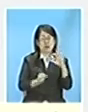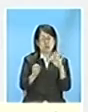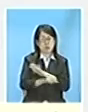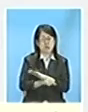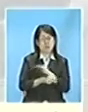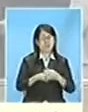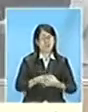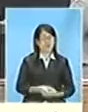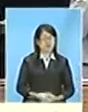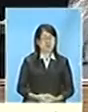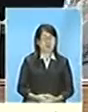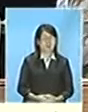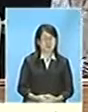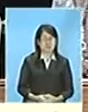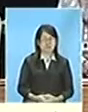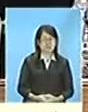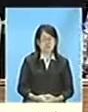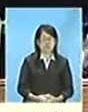นะคะ